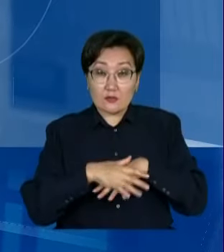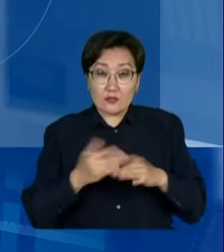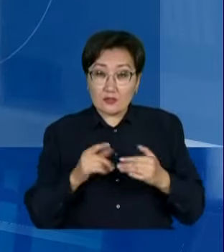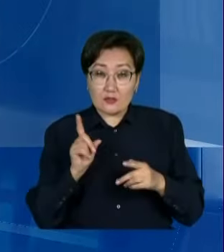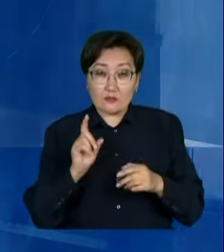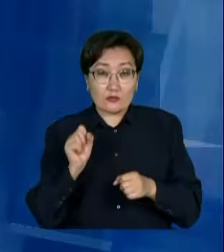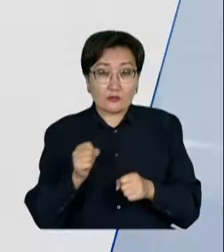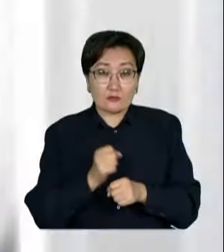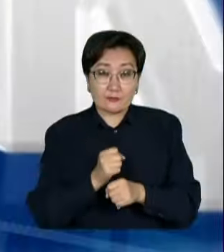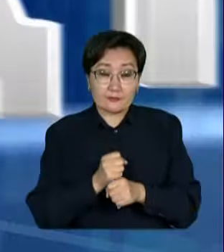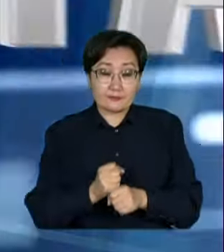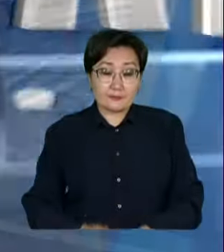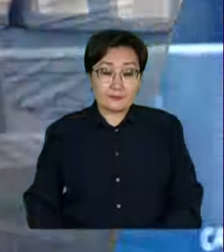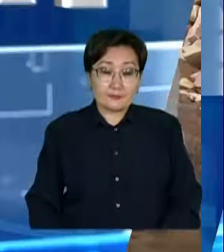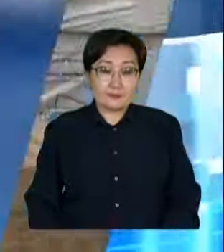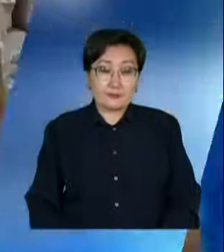қайтпек.